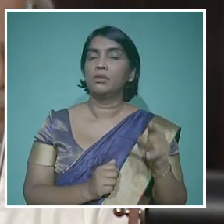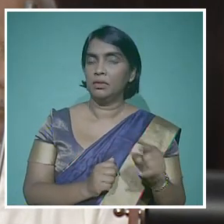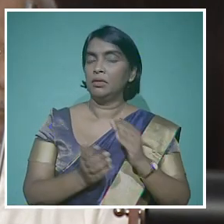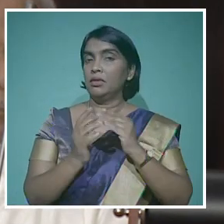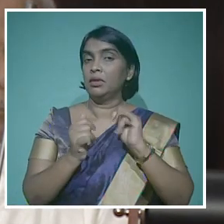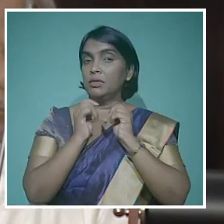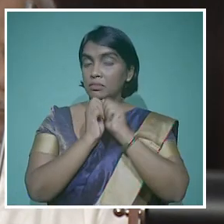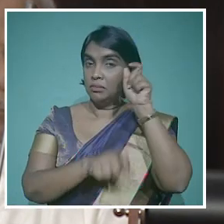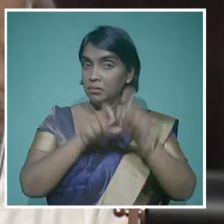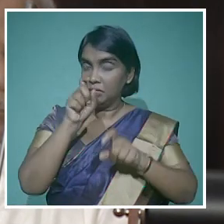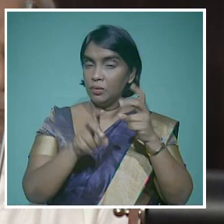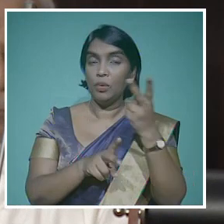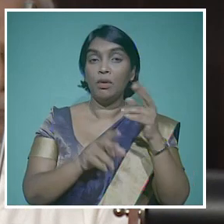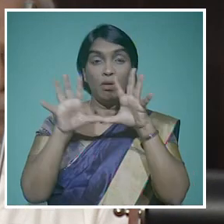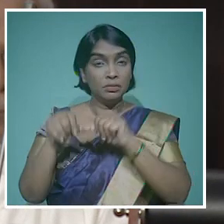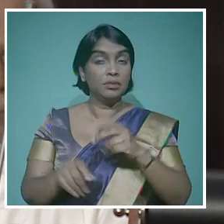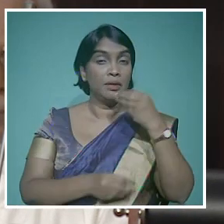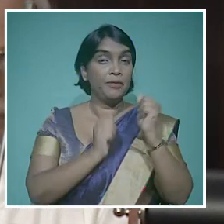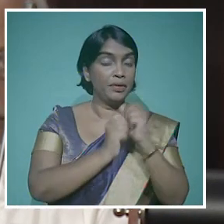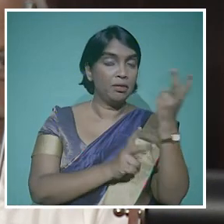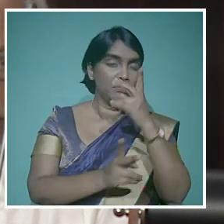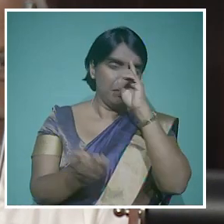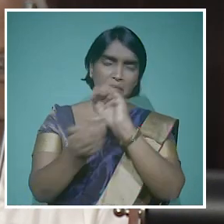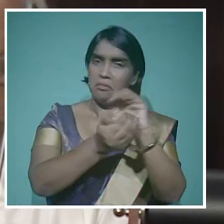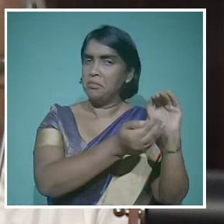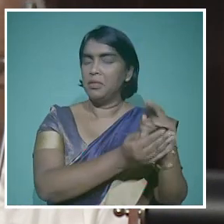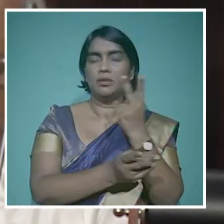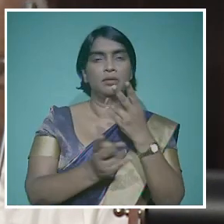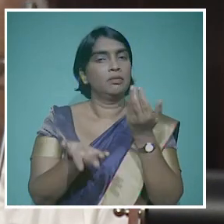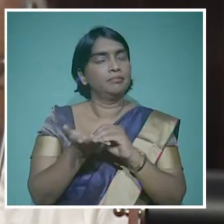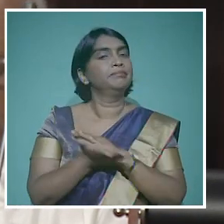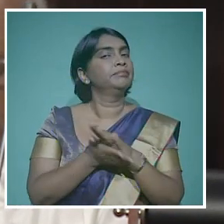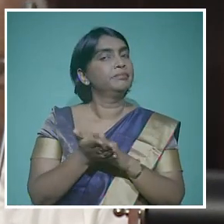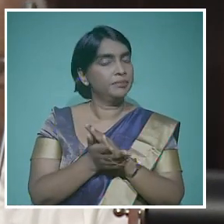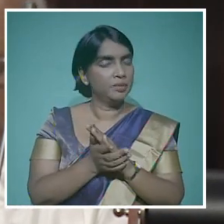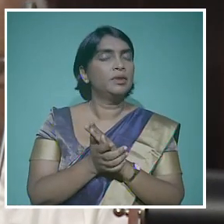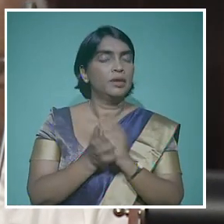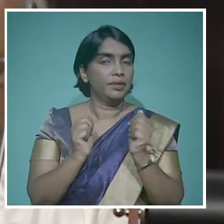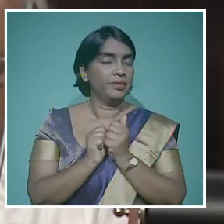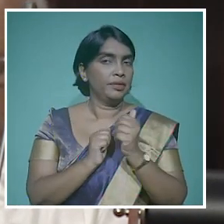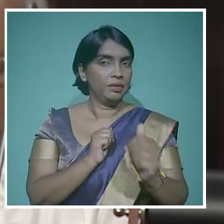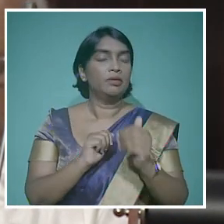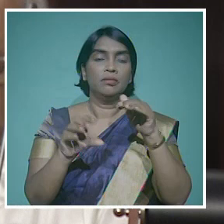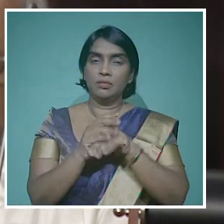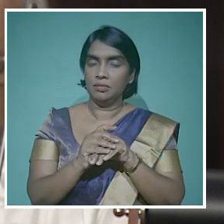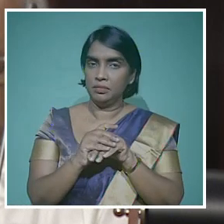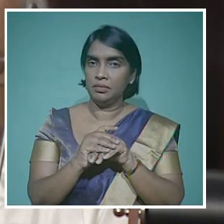සේවක සේවකයන් දෙපාර්ශ්වයේම ආරක්ෂාව වන ආකාරයෙන් ප්‍රතිසංස්කරණ කම්කරු ශාස්ත්‍රයේ තුලින්